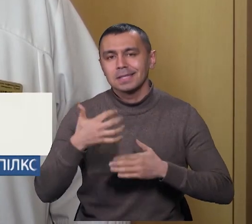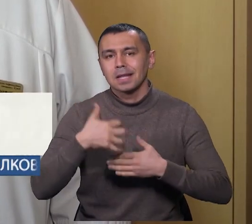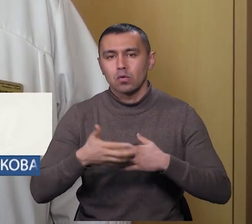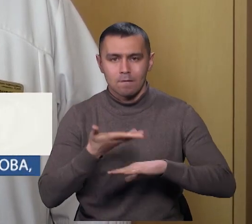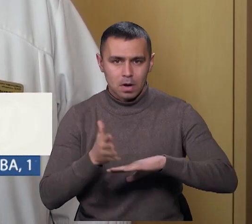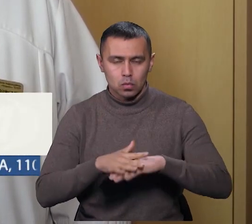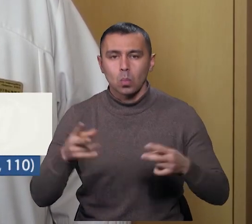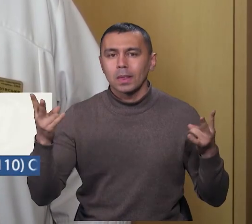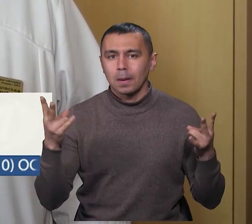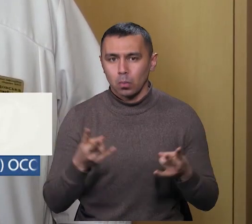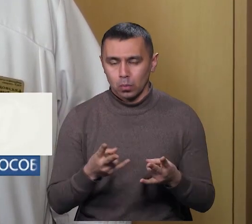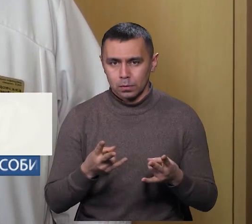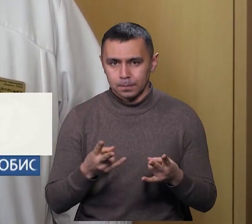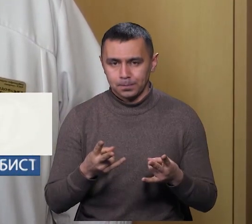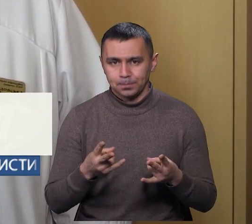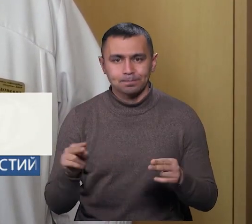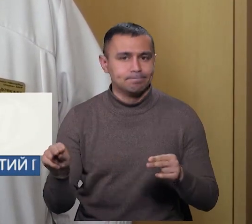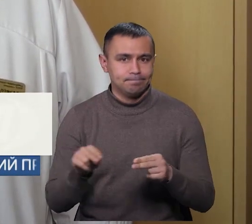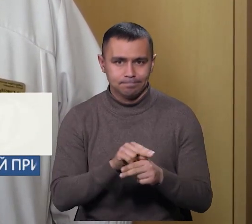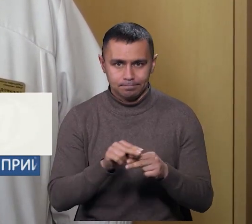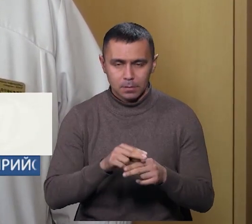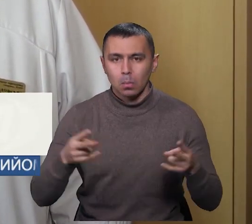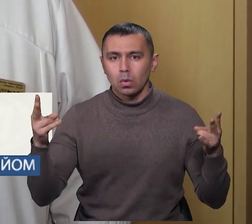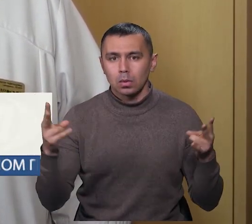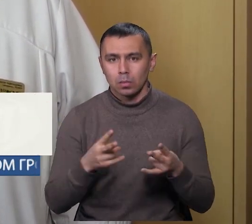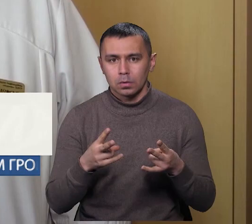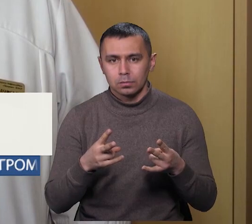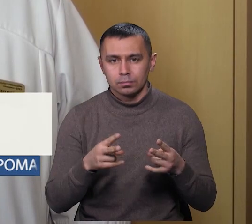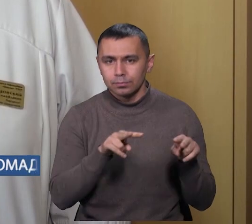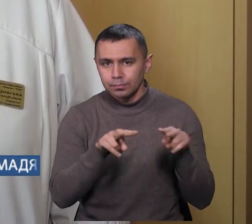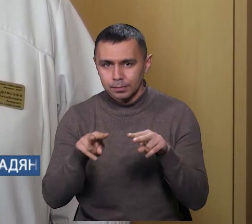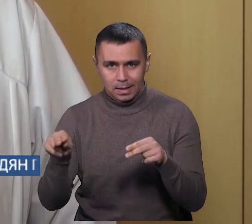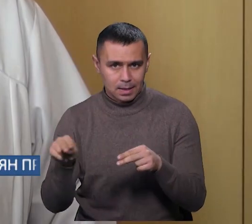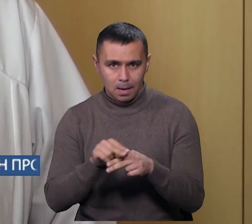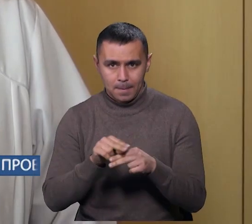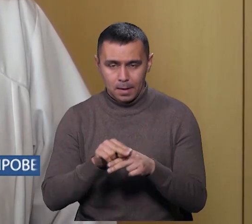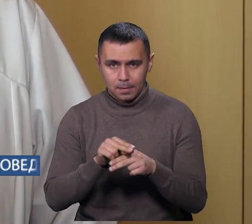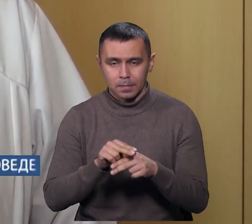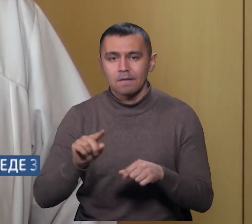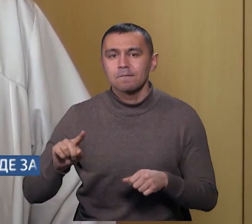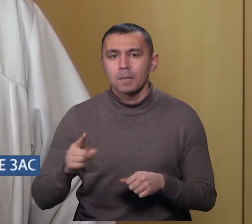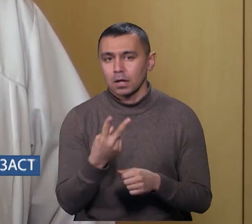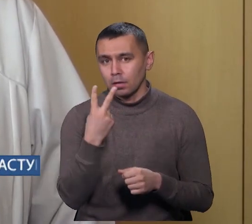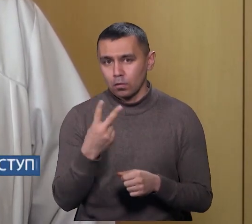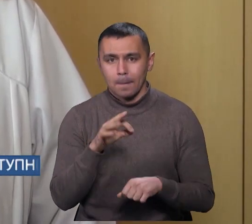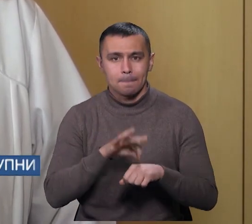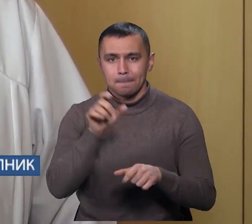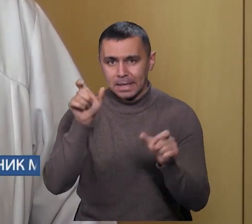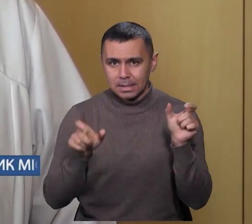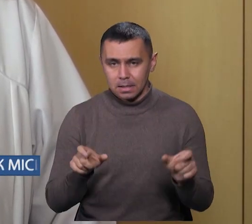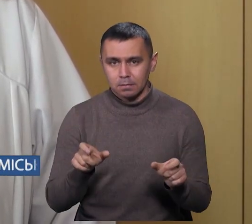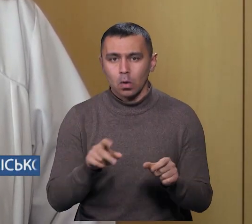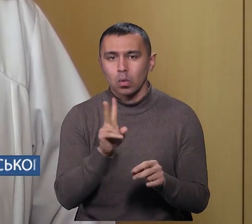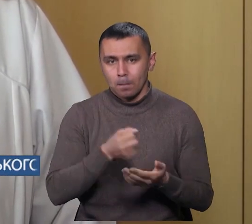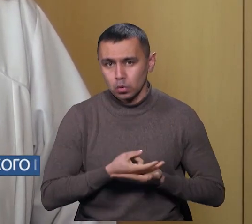важкості потребують лікування, потребують інфузійної терапії. У перших двох пацієнтів,